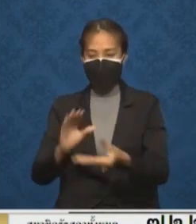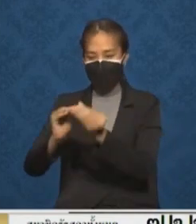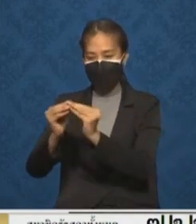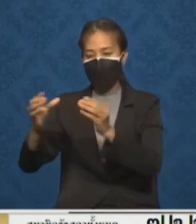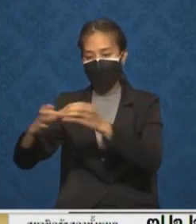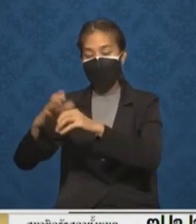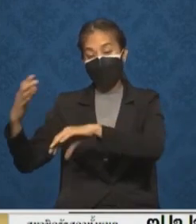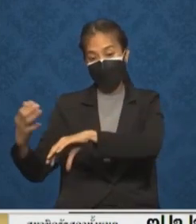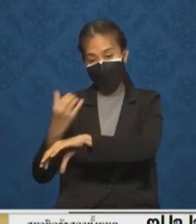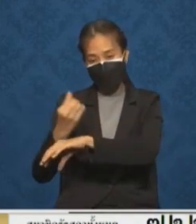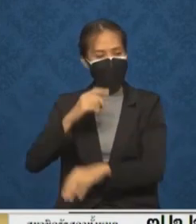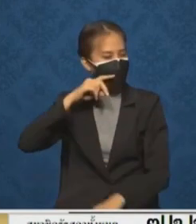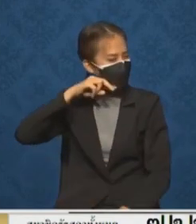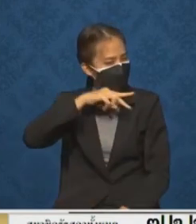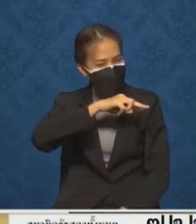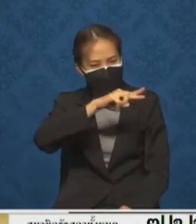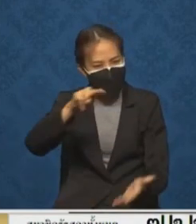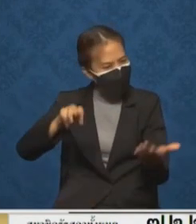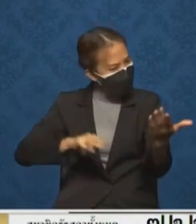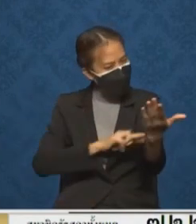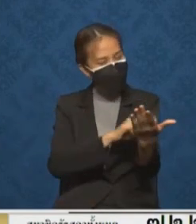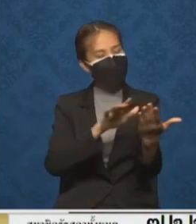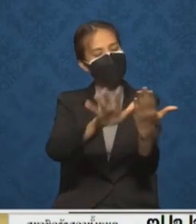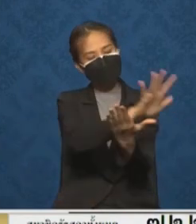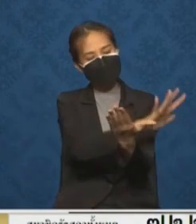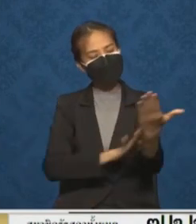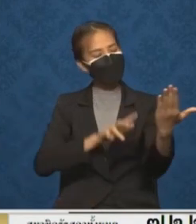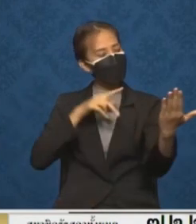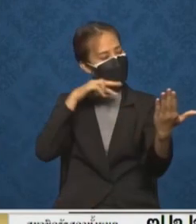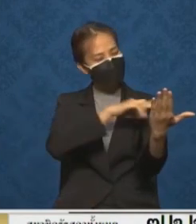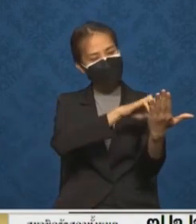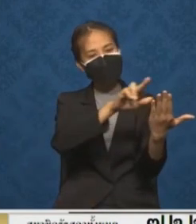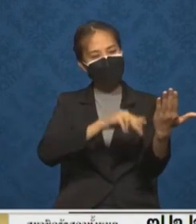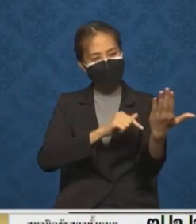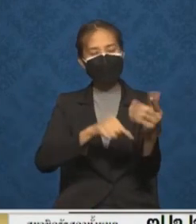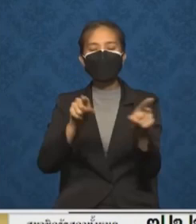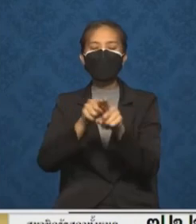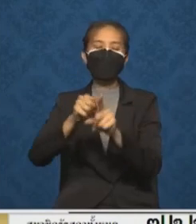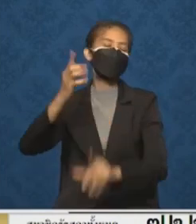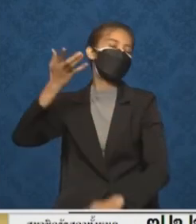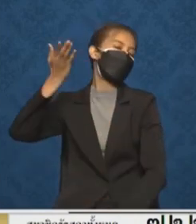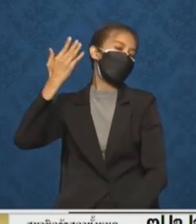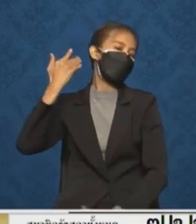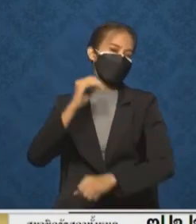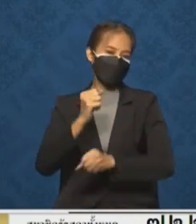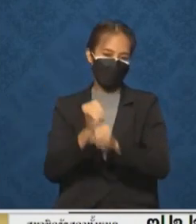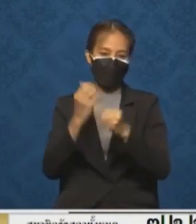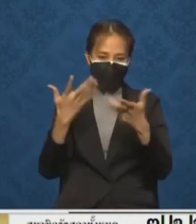กันทั่วทุกเขตเลือกตั้งหรือทั่วทั้งประเทศอย่างที่กระทำมาแล้วในปี